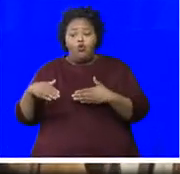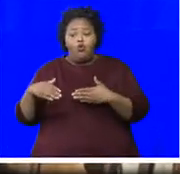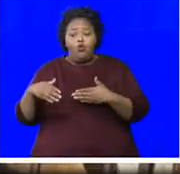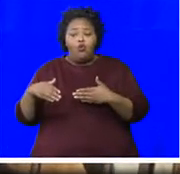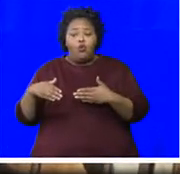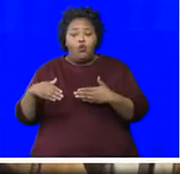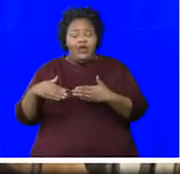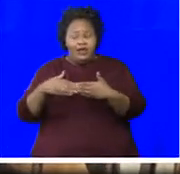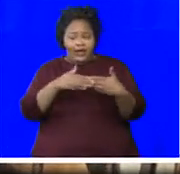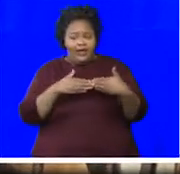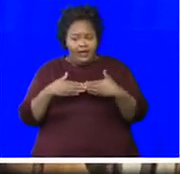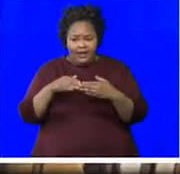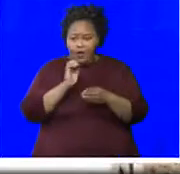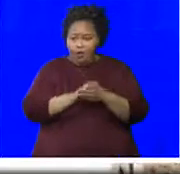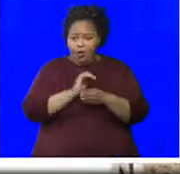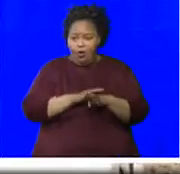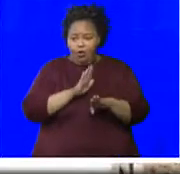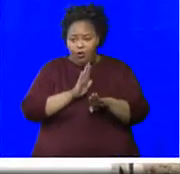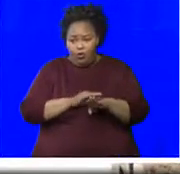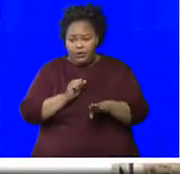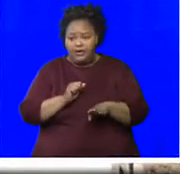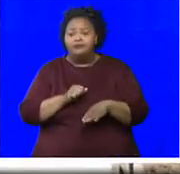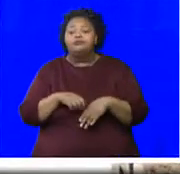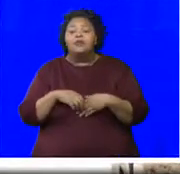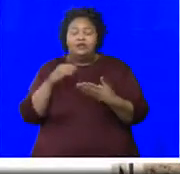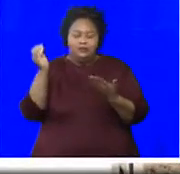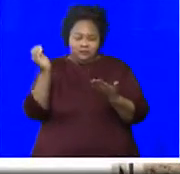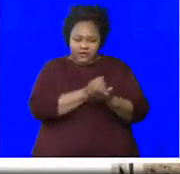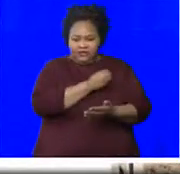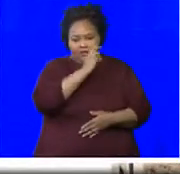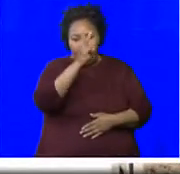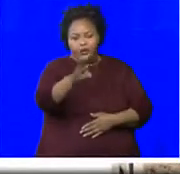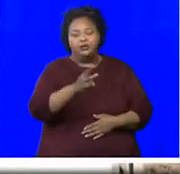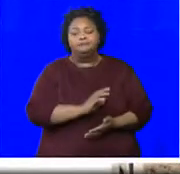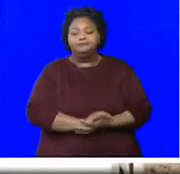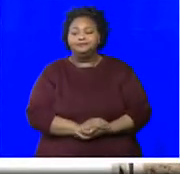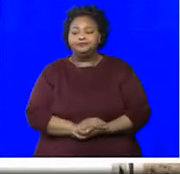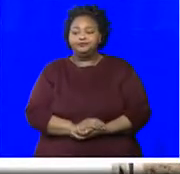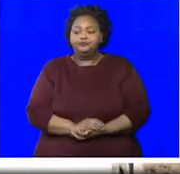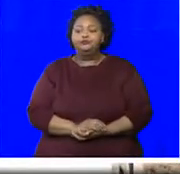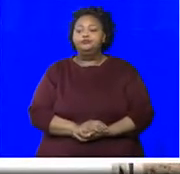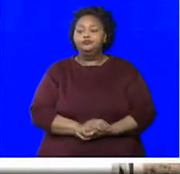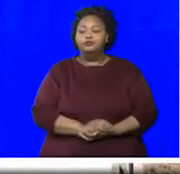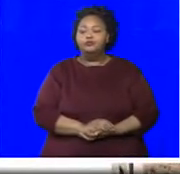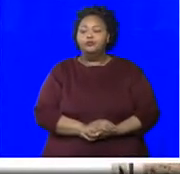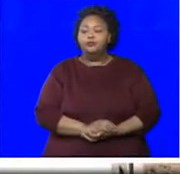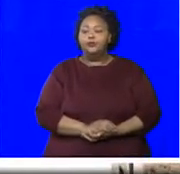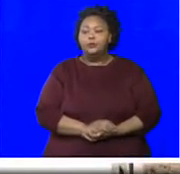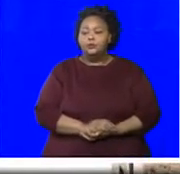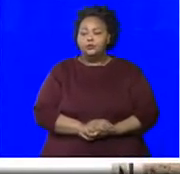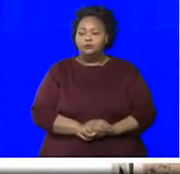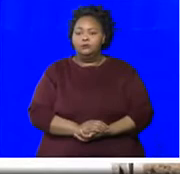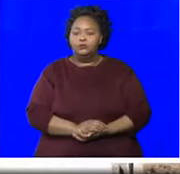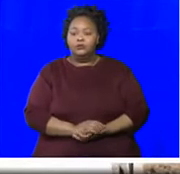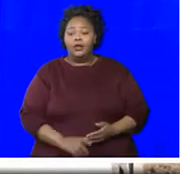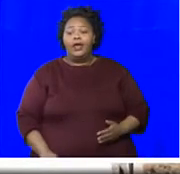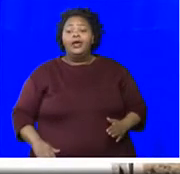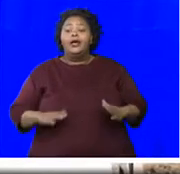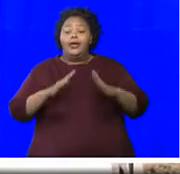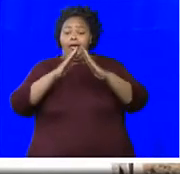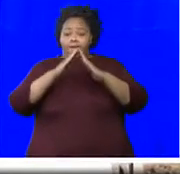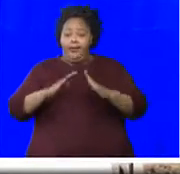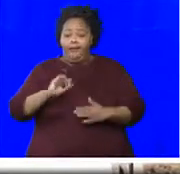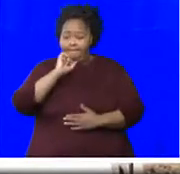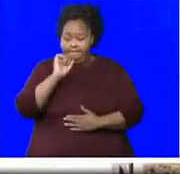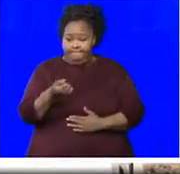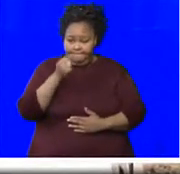kuleso sikolo. Sibheke ukuthi ludliwe lubisi ekitchen sishintshe imenu yabantwana. Kuthi tikwa lokho phindze